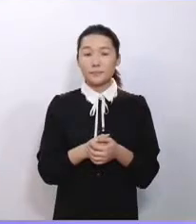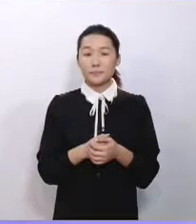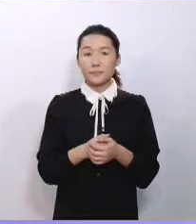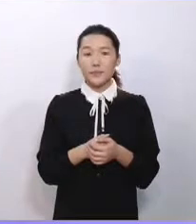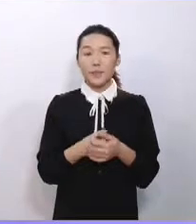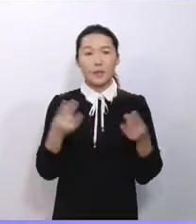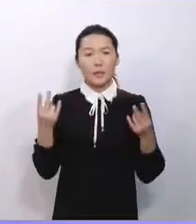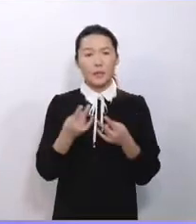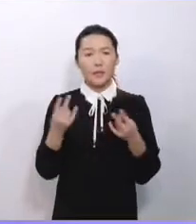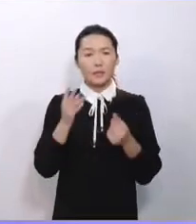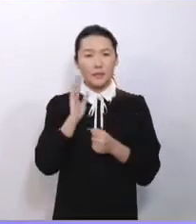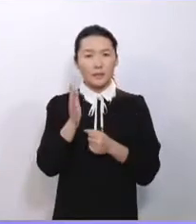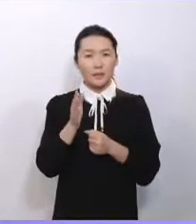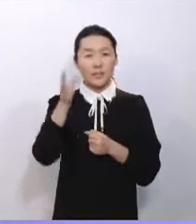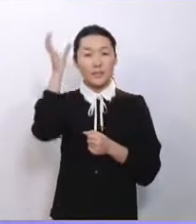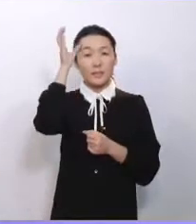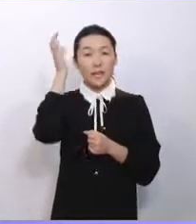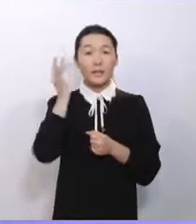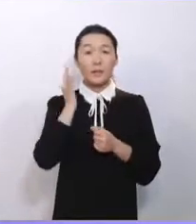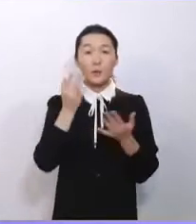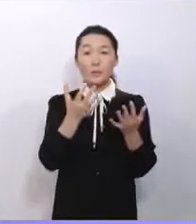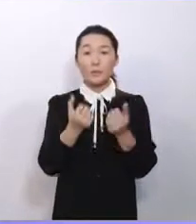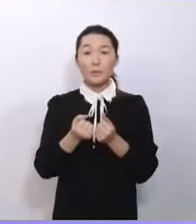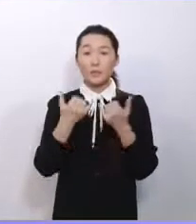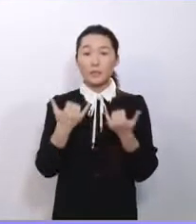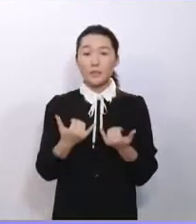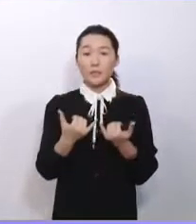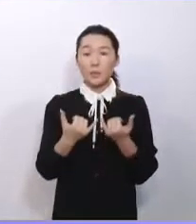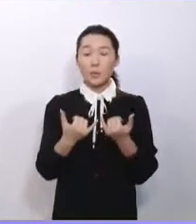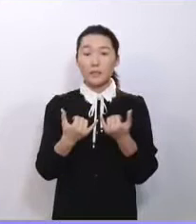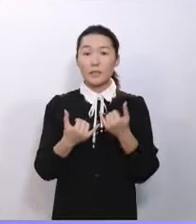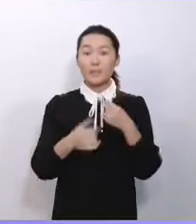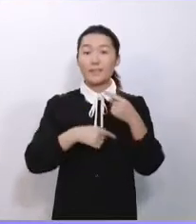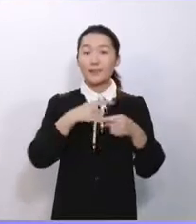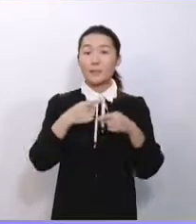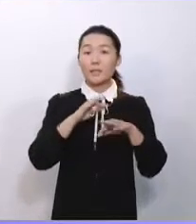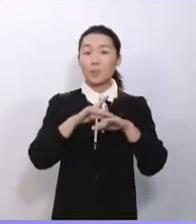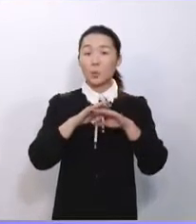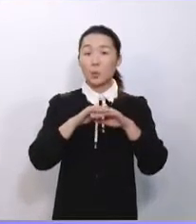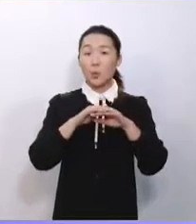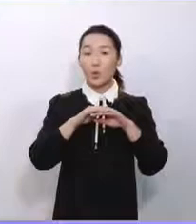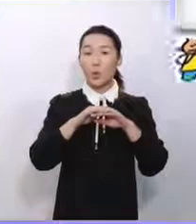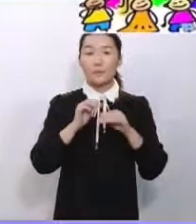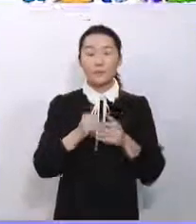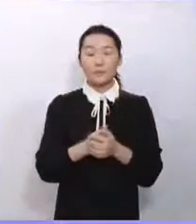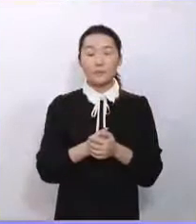Пригодятся ли знания, которые вы приобрели сегодня на последующих уроках математики и в